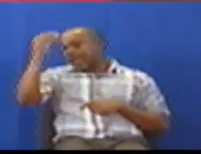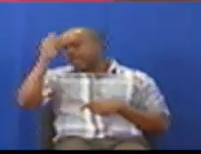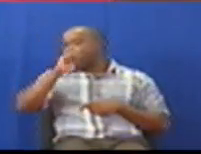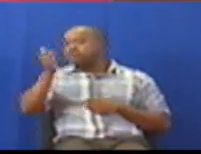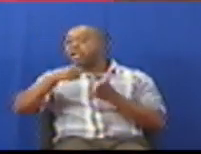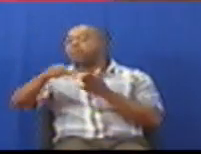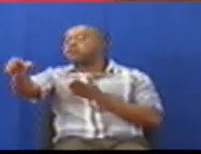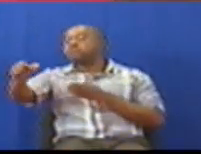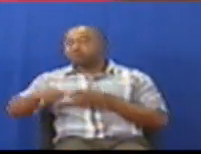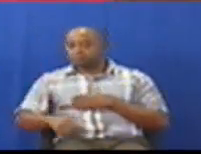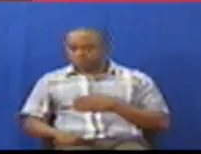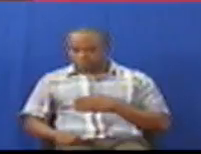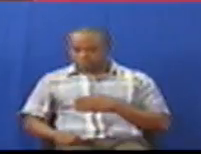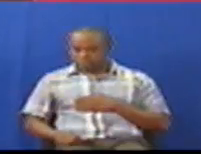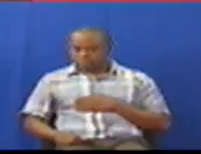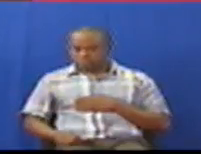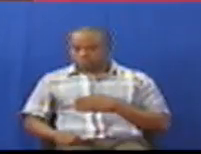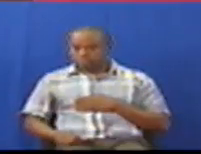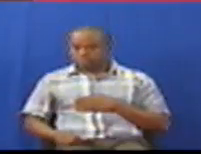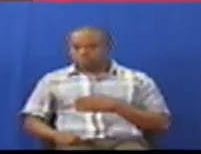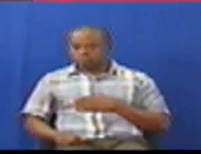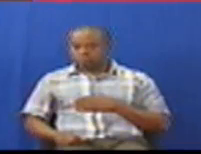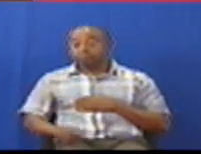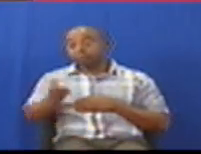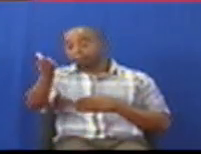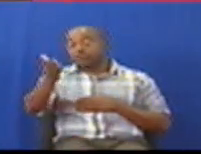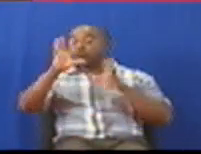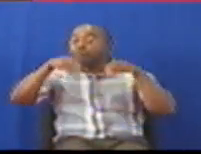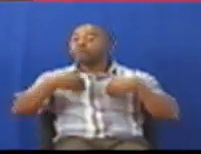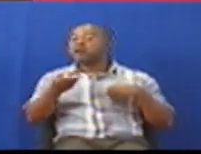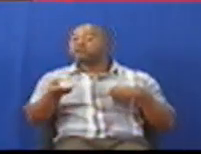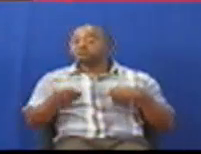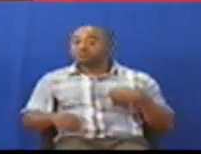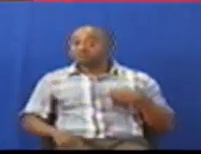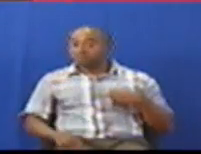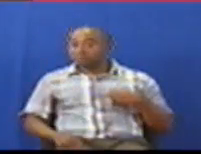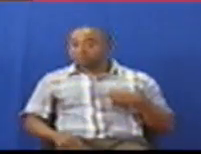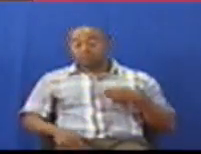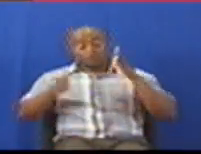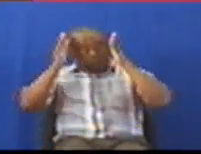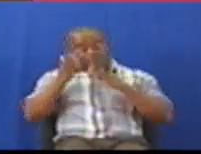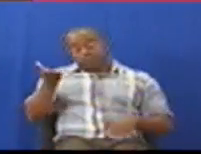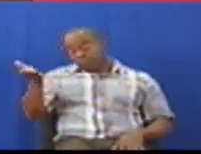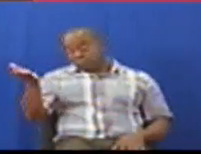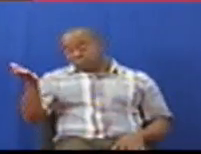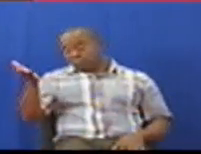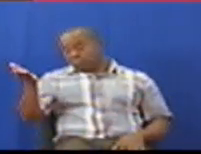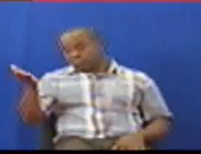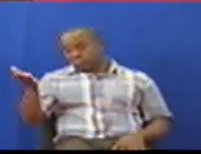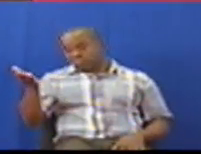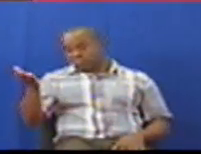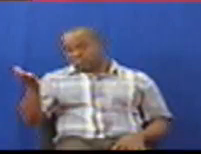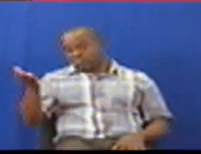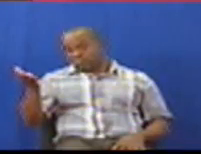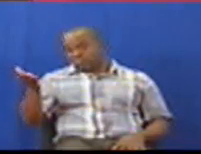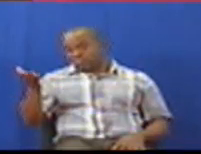Mheshimiwa Gimbi Dr. Masaba, unaipokea taarifa hiyo? Mheshimiwa Naibu Spika, mimi